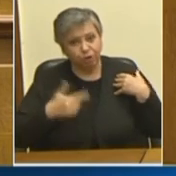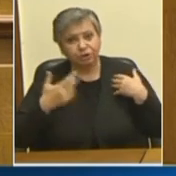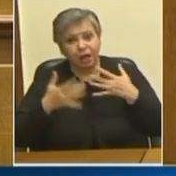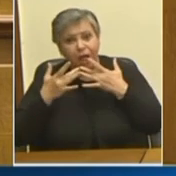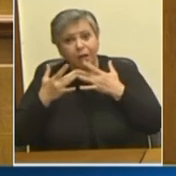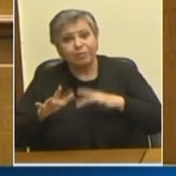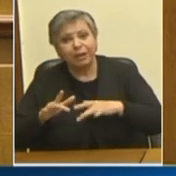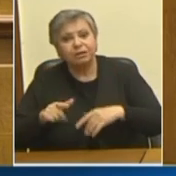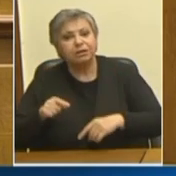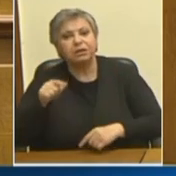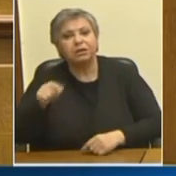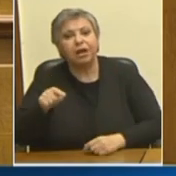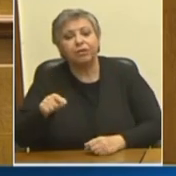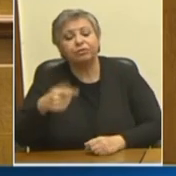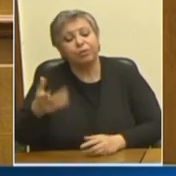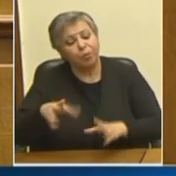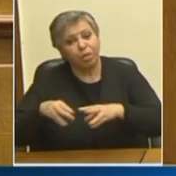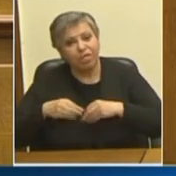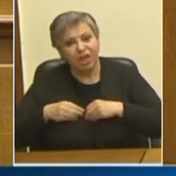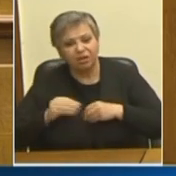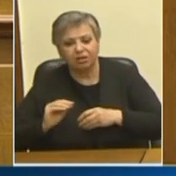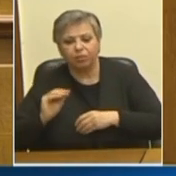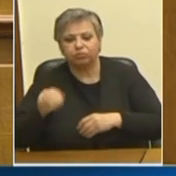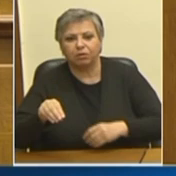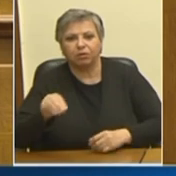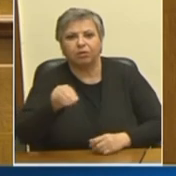στην ποδοσφαιροποίηση της πολιτικής.